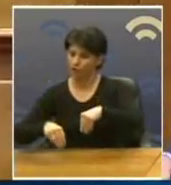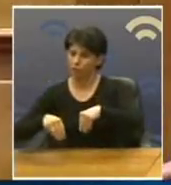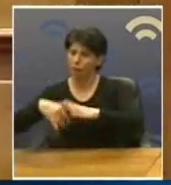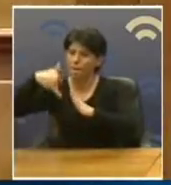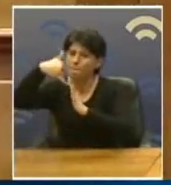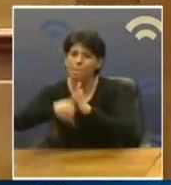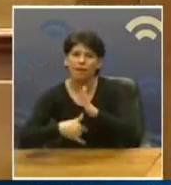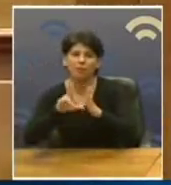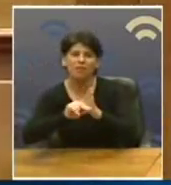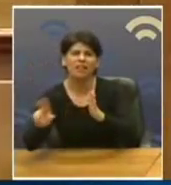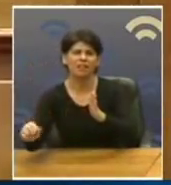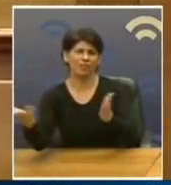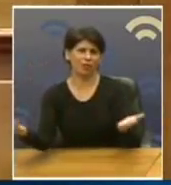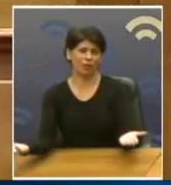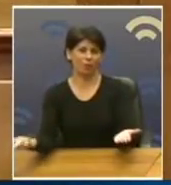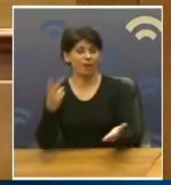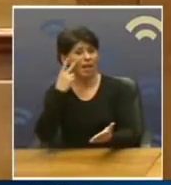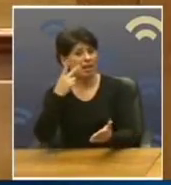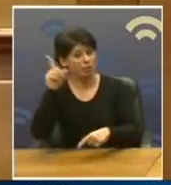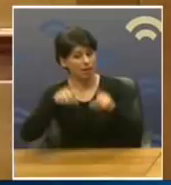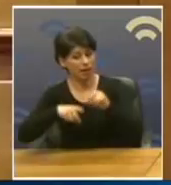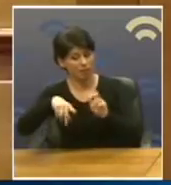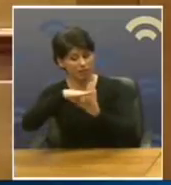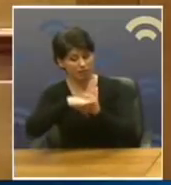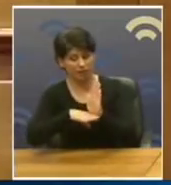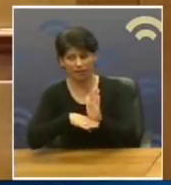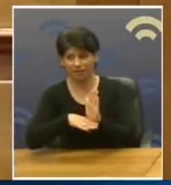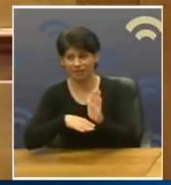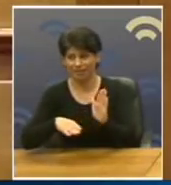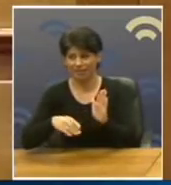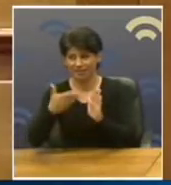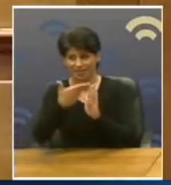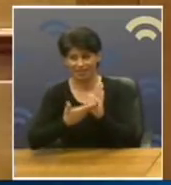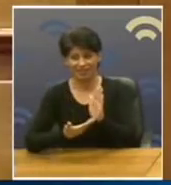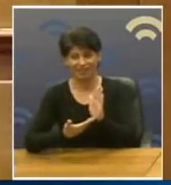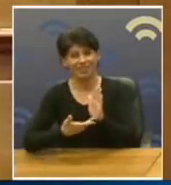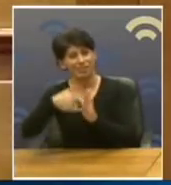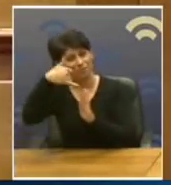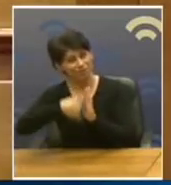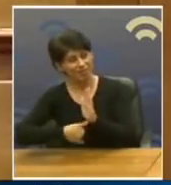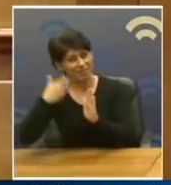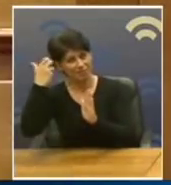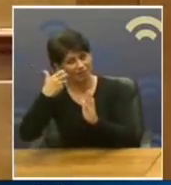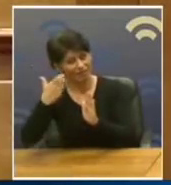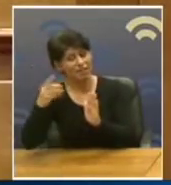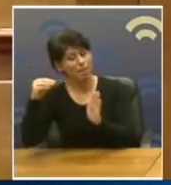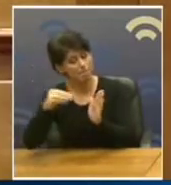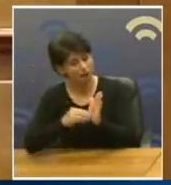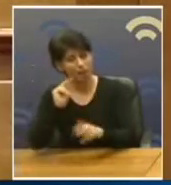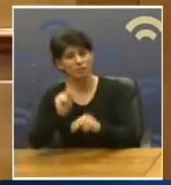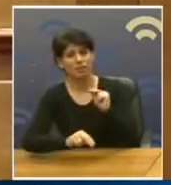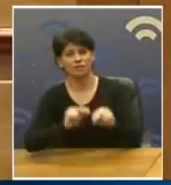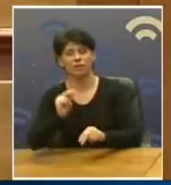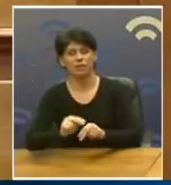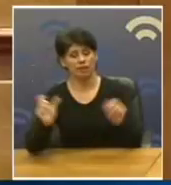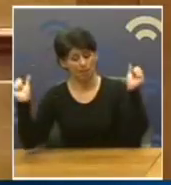Θέλετε να δούμε μερικές διατάξεις από αυτές που ουσιαστικά με αυτή την έννοια ξαναψηφίζει,